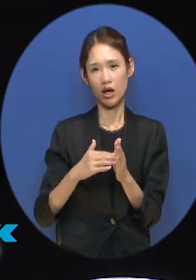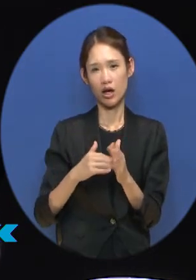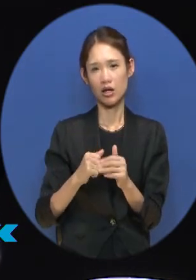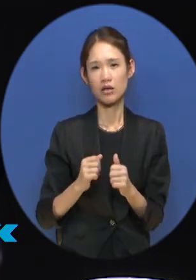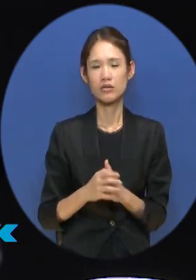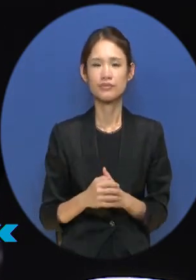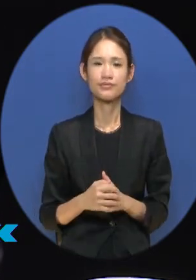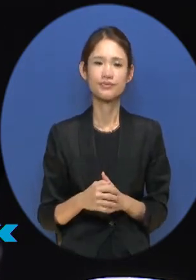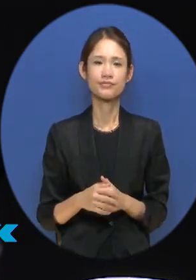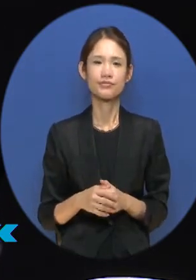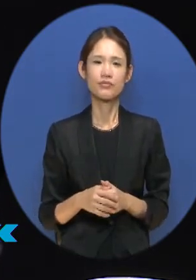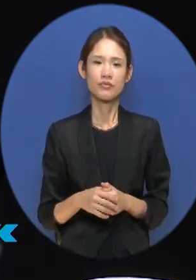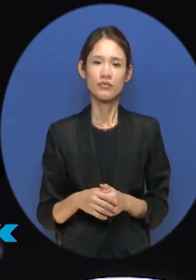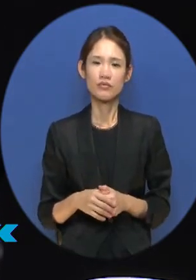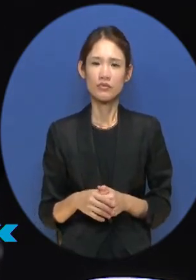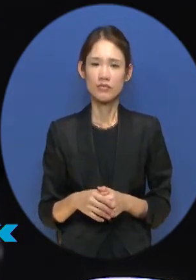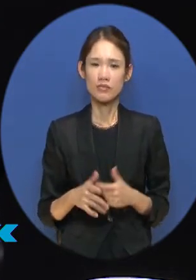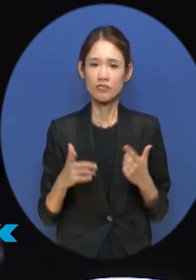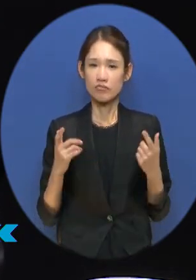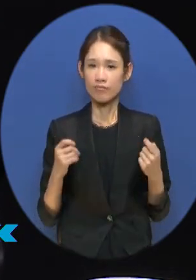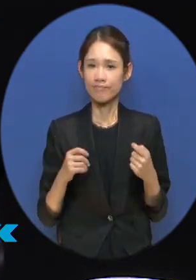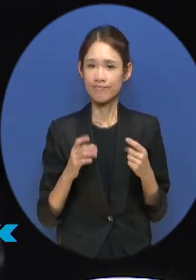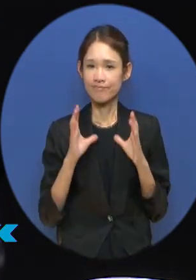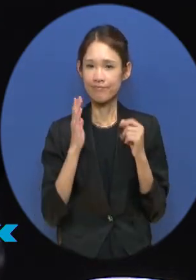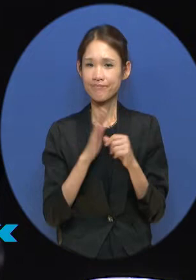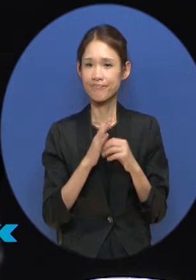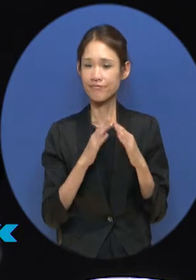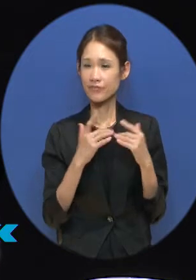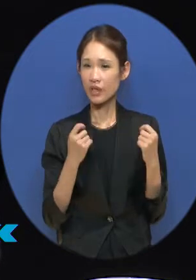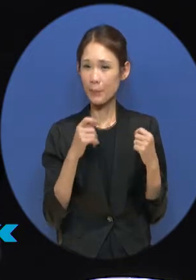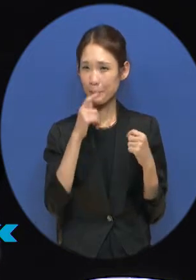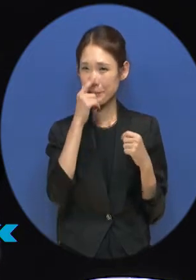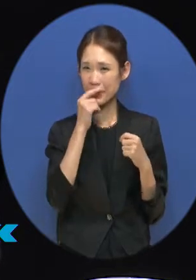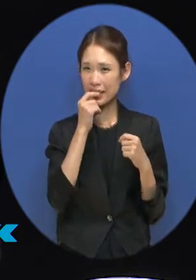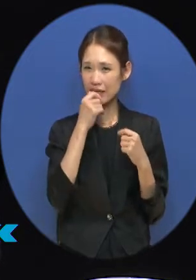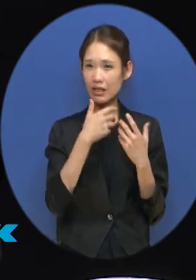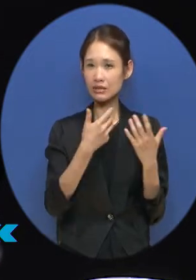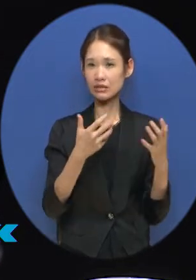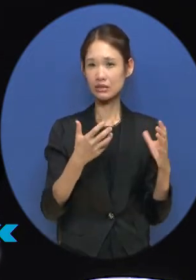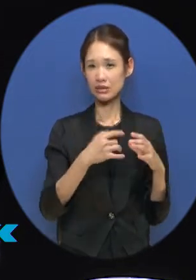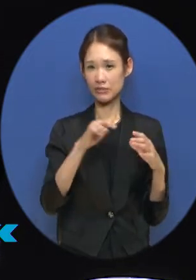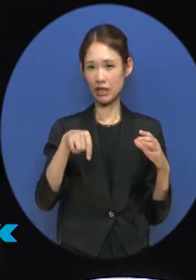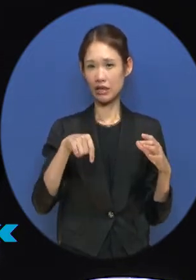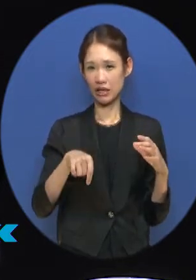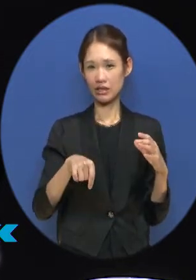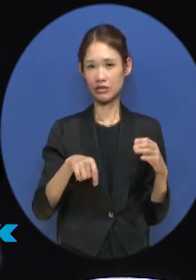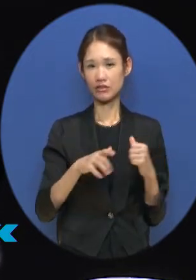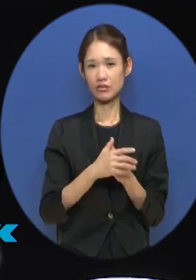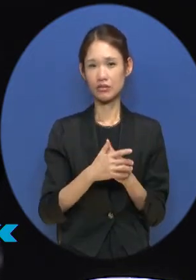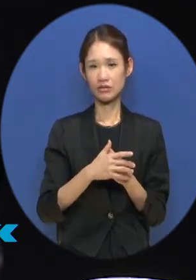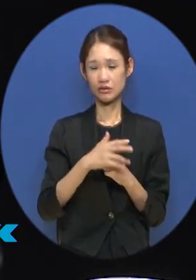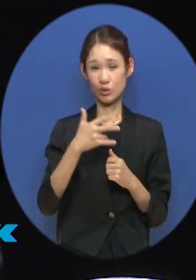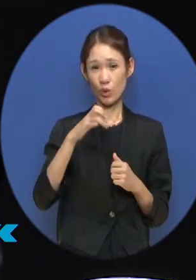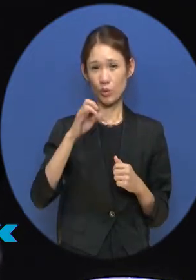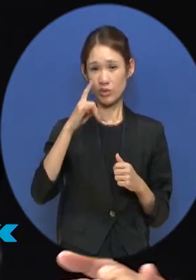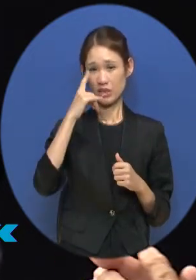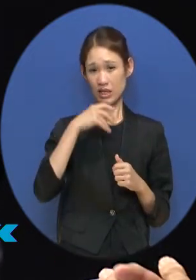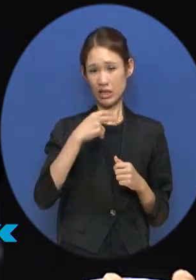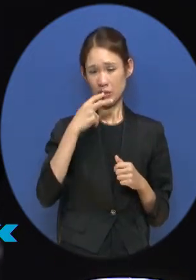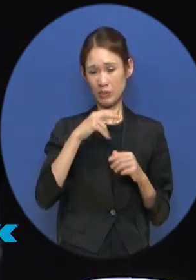굉장히 강화됐습니다. 그래서 이런 어린이집 같은 그런 민간군에 대해서는